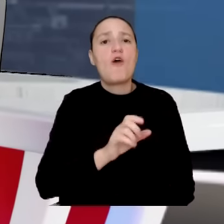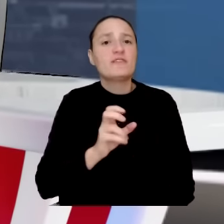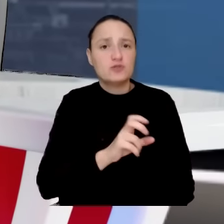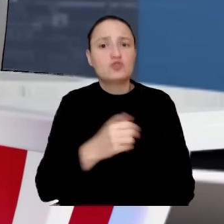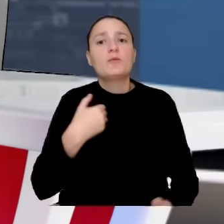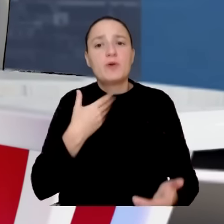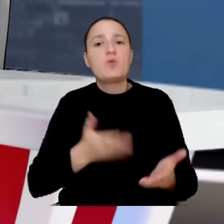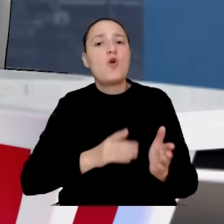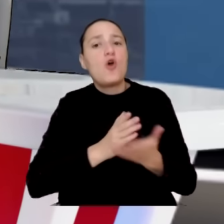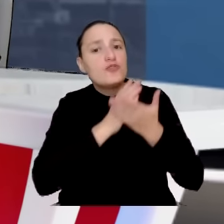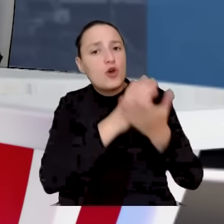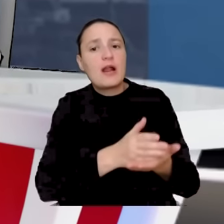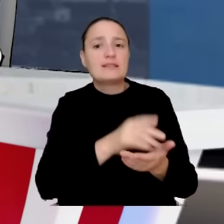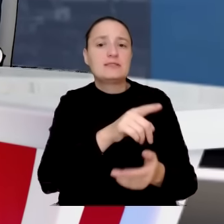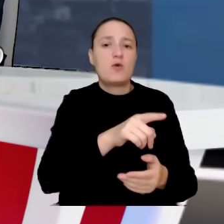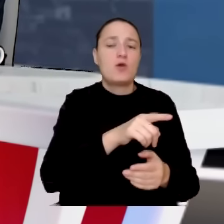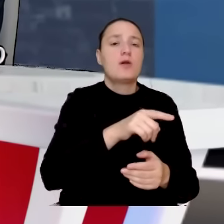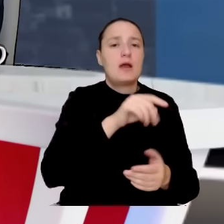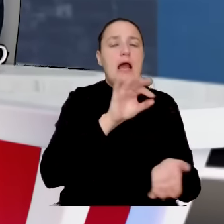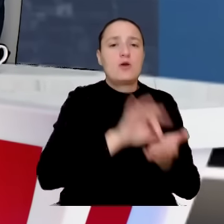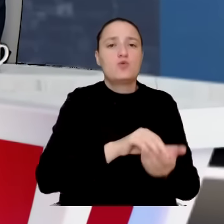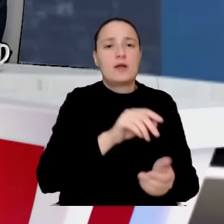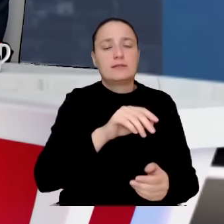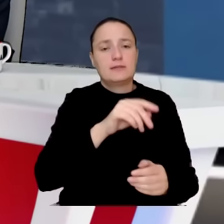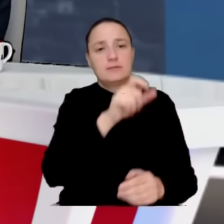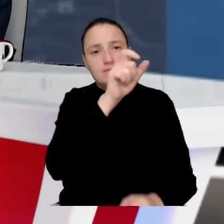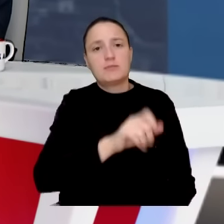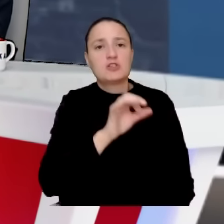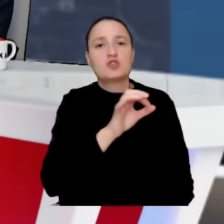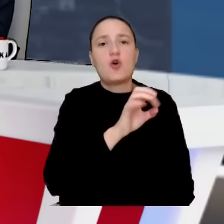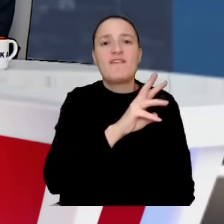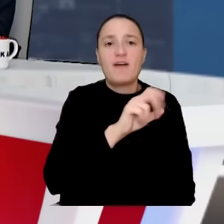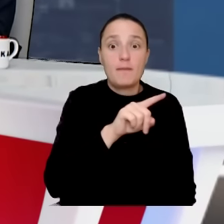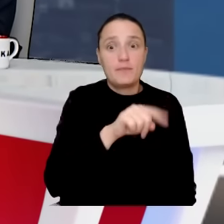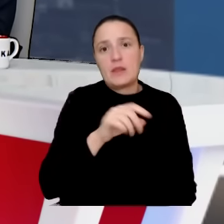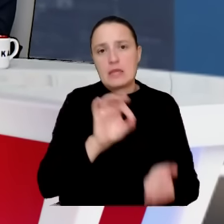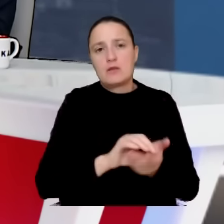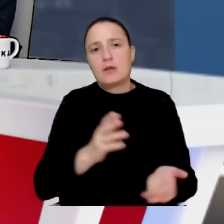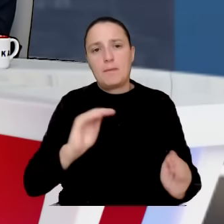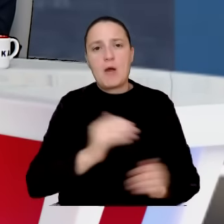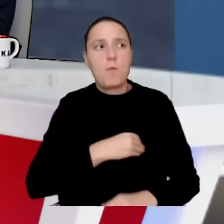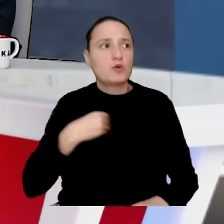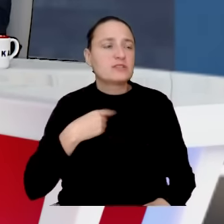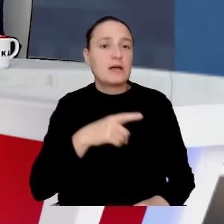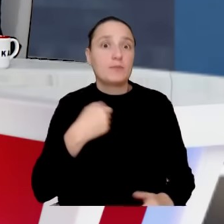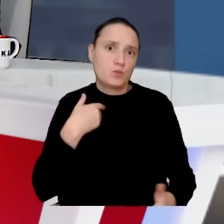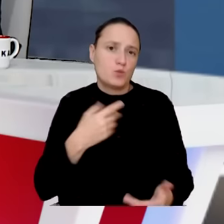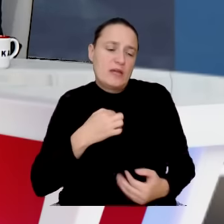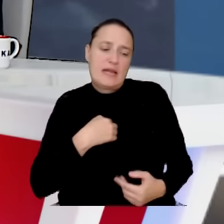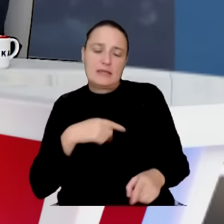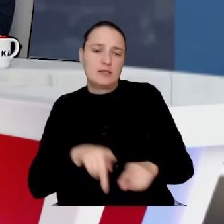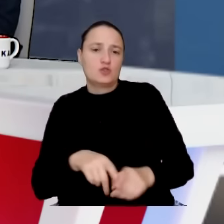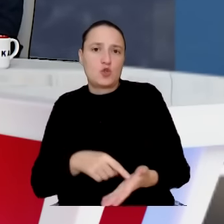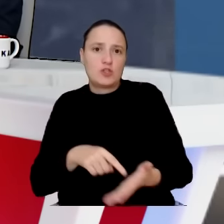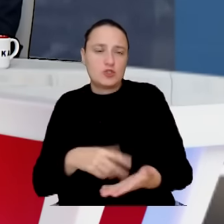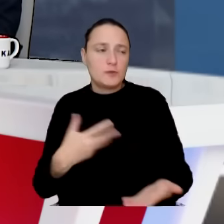Małopolskiego A mnie to akurat te słowa bardzo dotknęły bo jestem mieszkańcem Małopolski kiedy sugerując pozyskanie dodatkowych